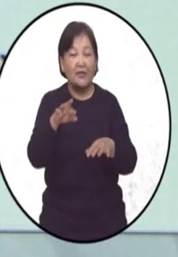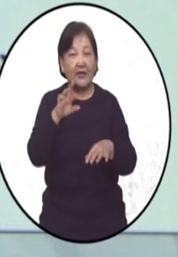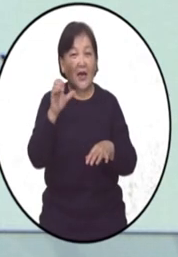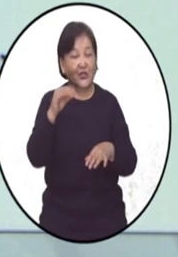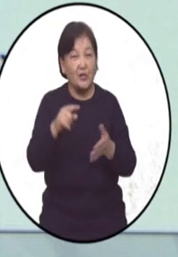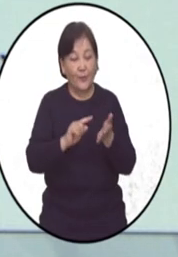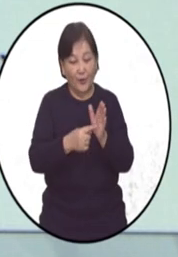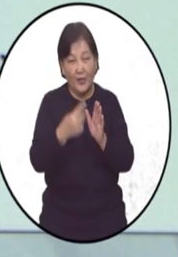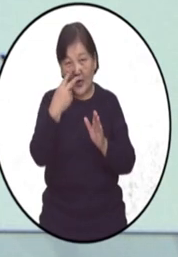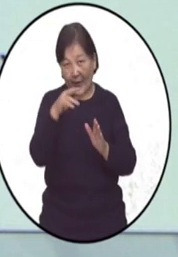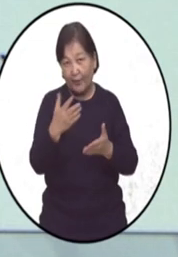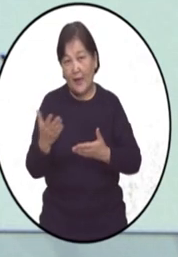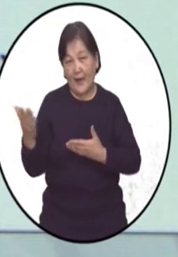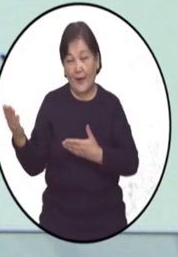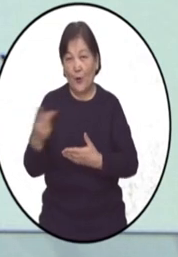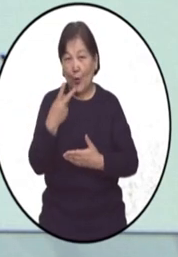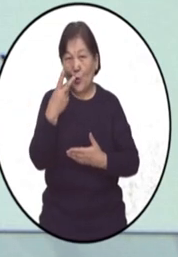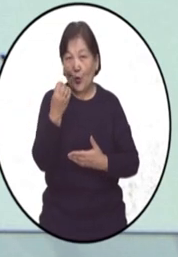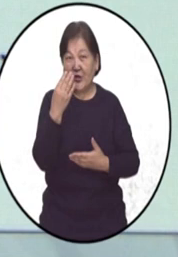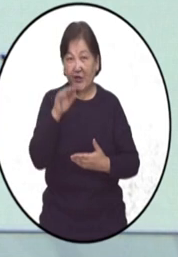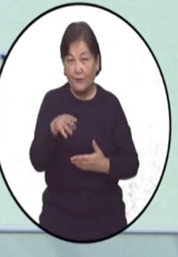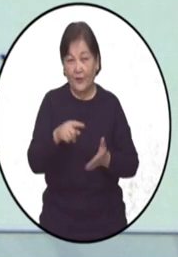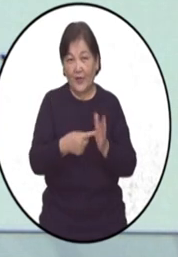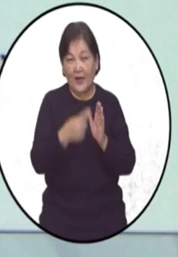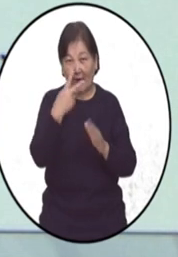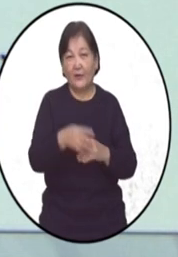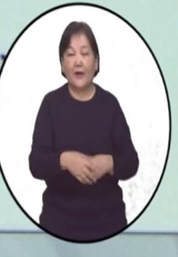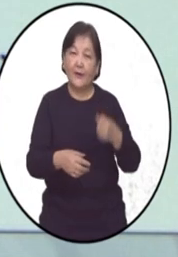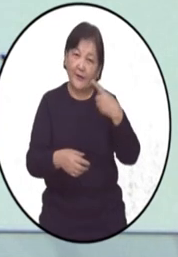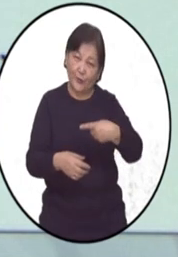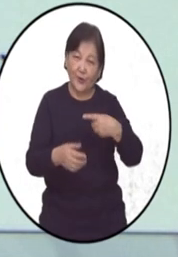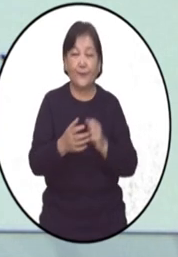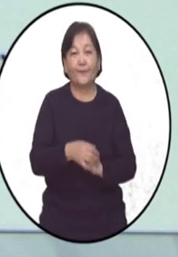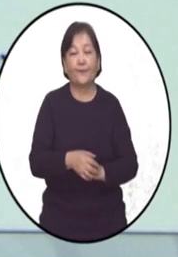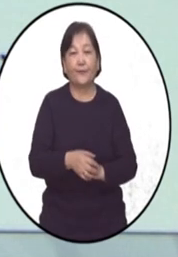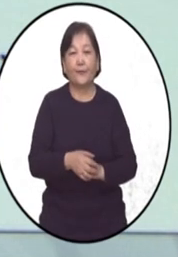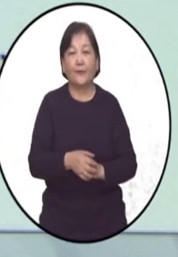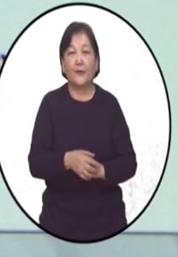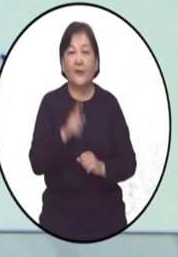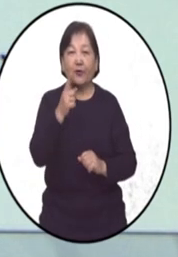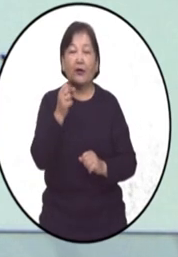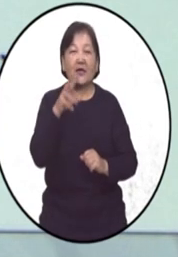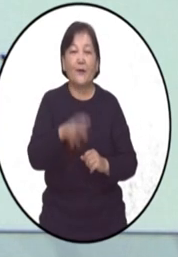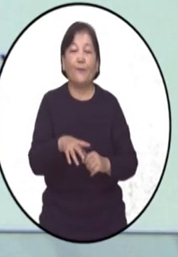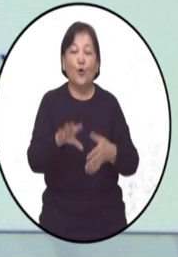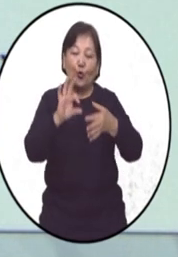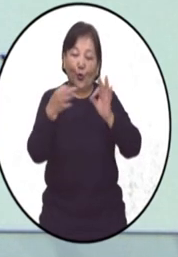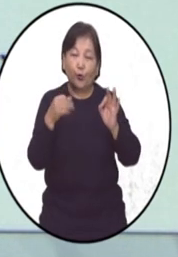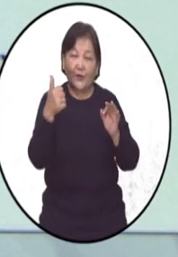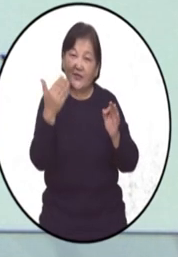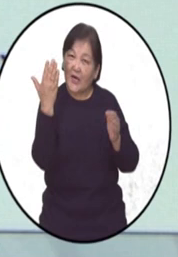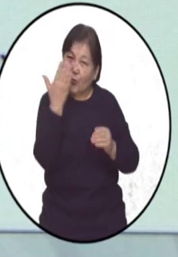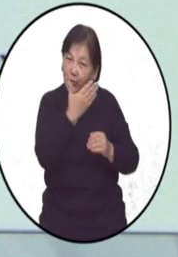вэ гэж. За үе шатуудаараа авч үзье. Нэгдүгээр үе шат бол нэгдүгээр алхам нь бодлогын өгүүлбэрийг сайтар ойлгох